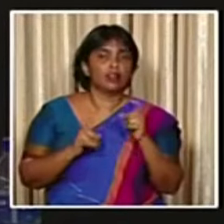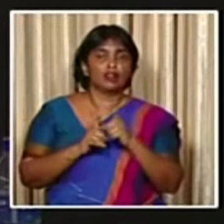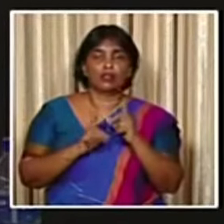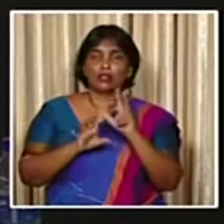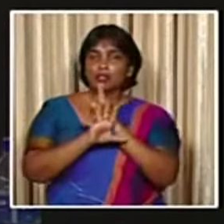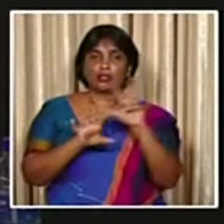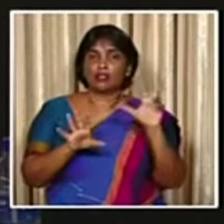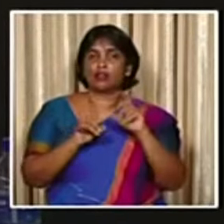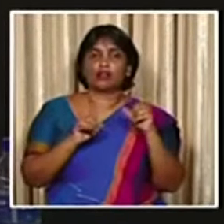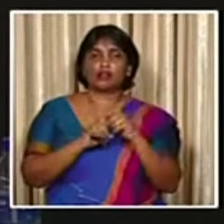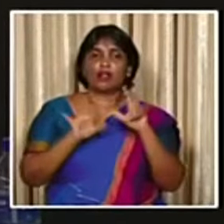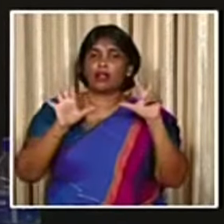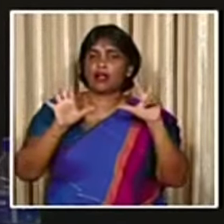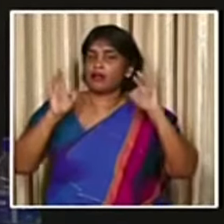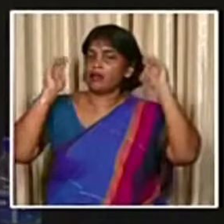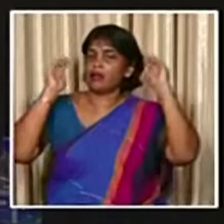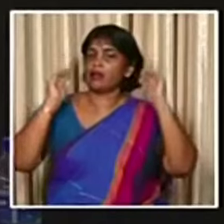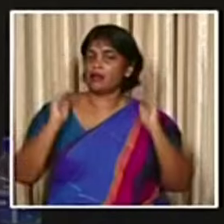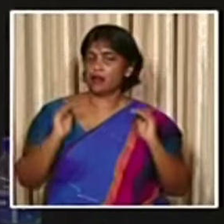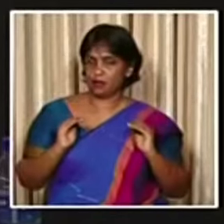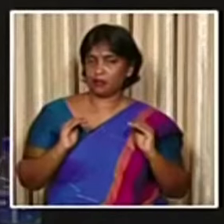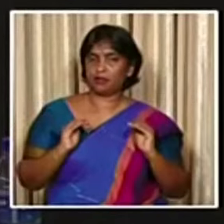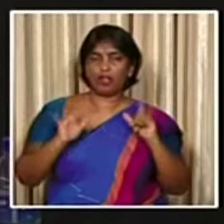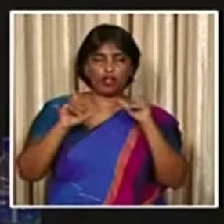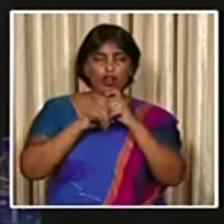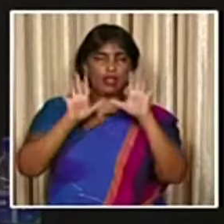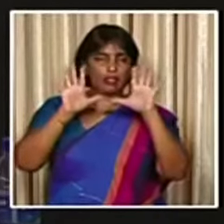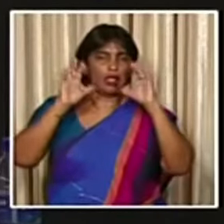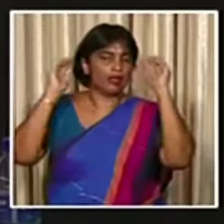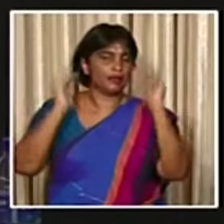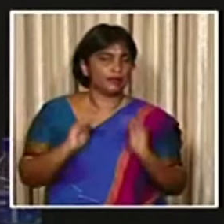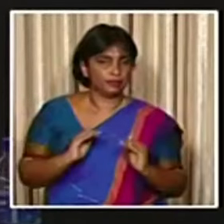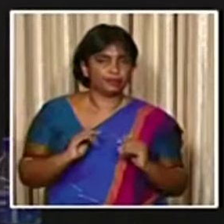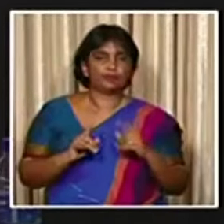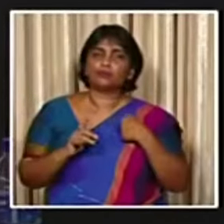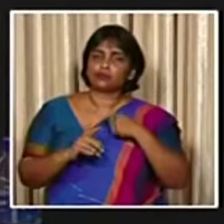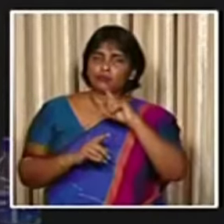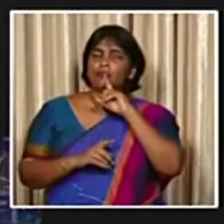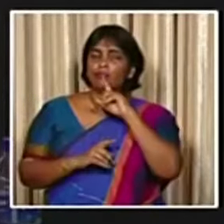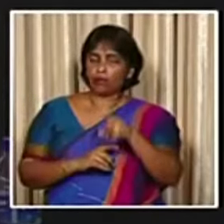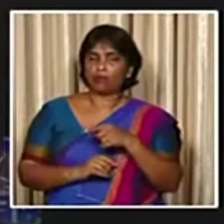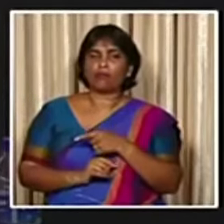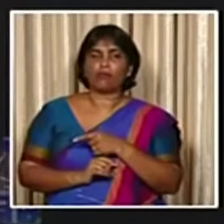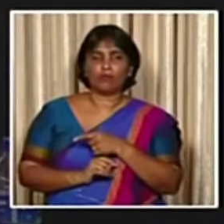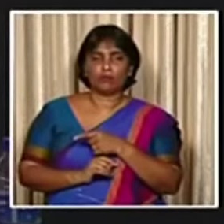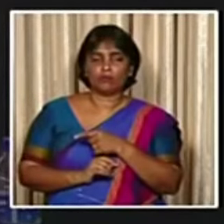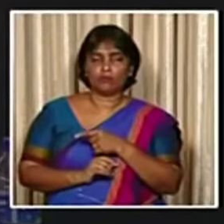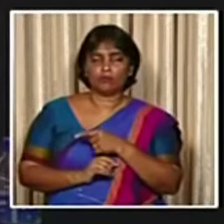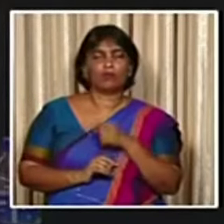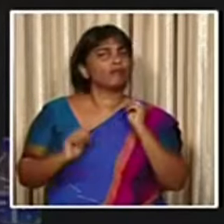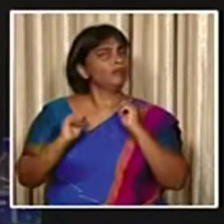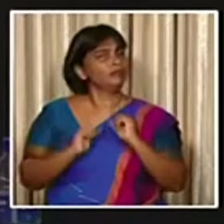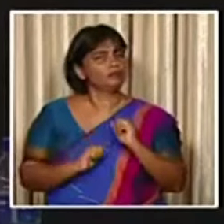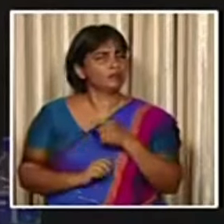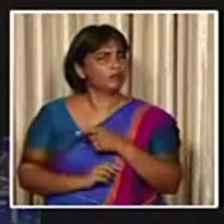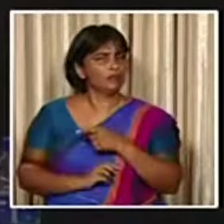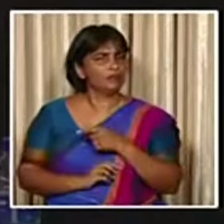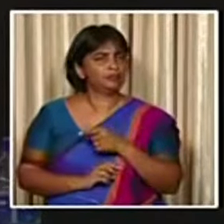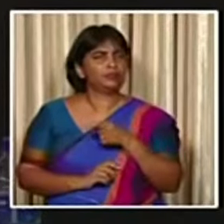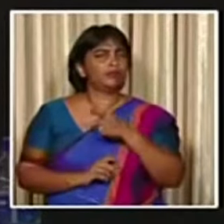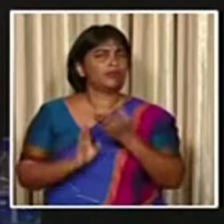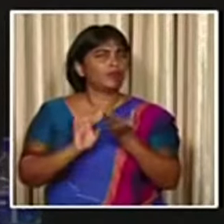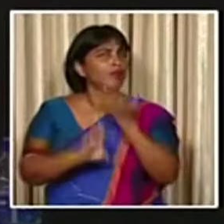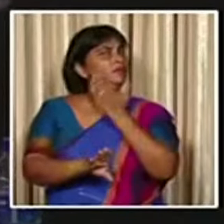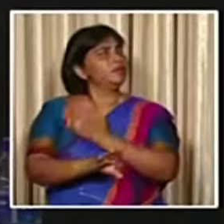ඩොලර් 18 වෙනුවට ඩොලර් 8ට අඩු ඩොලර් 8ට 10ට අඩු කරා කිව්වා. එතකොට අපි අහන්නේ ඇයි